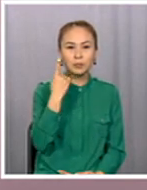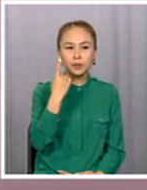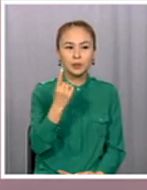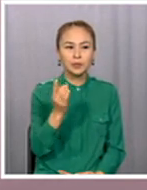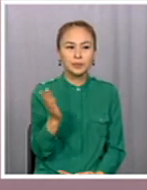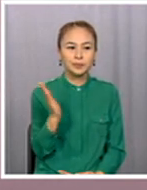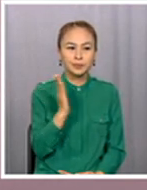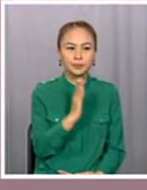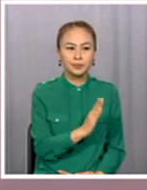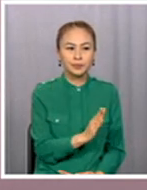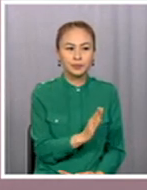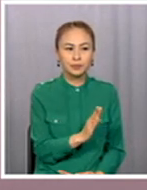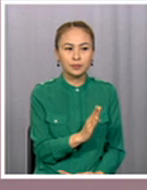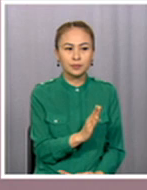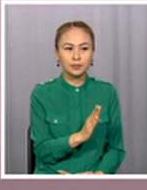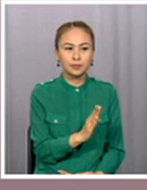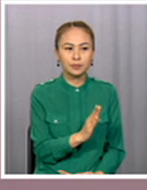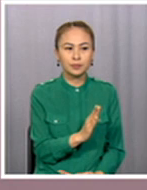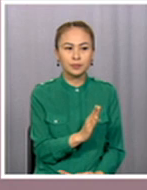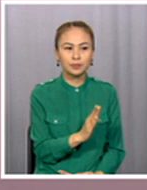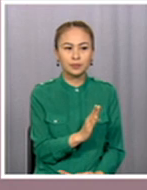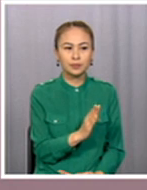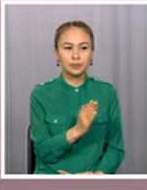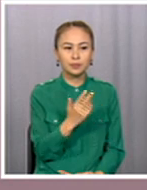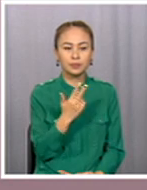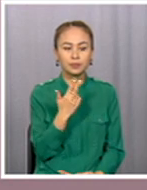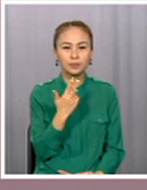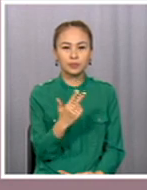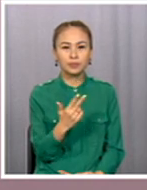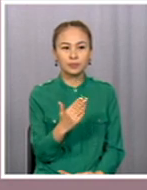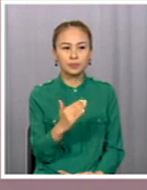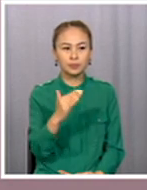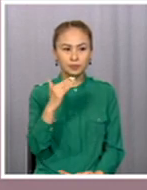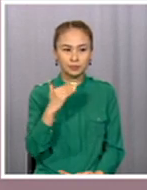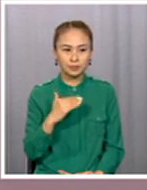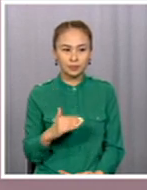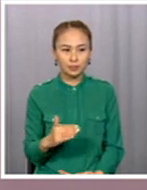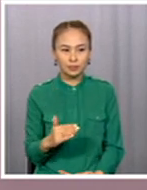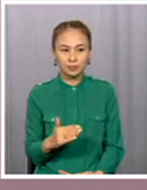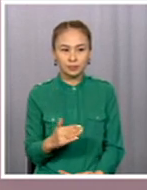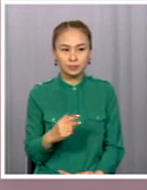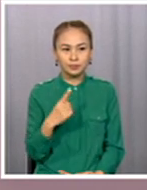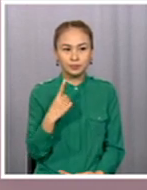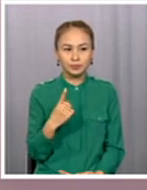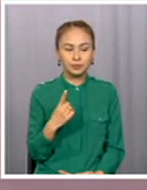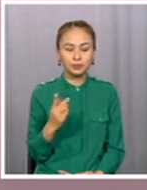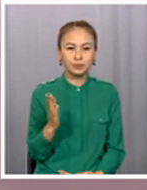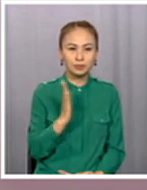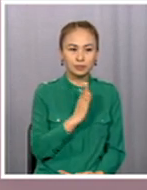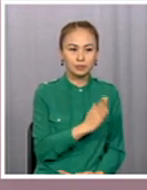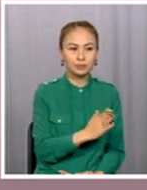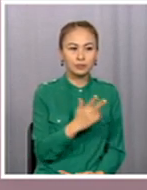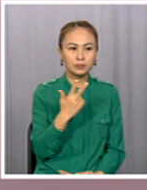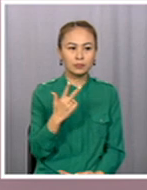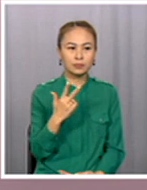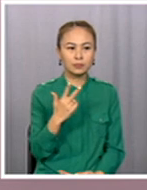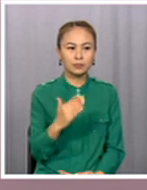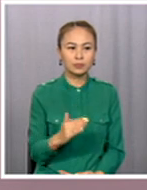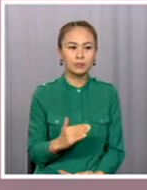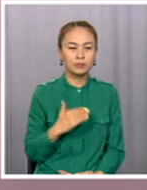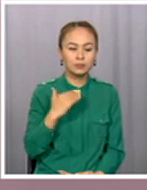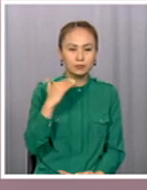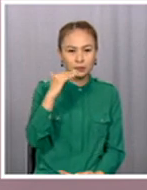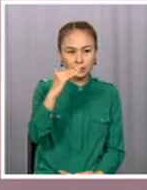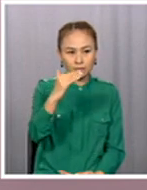бір тор көз солға, үш тор көз төмен, бір тор көз солға, үш тор